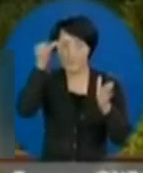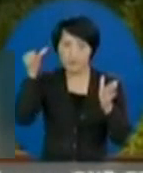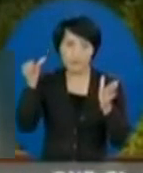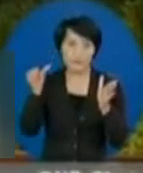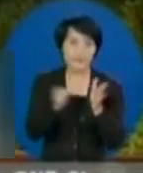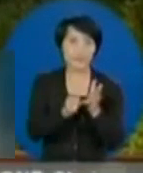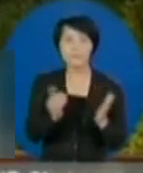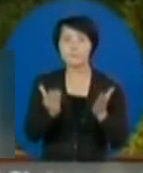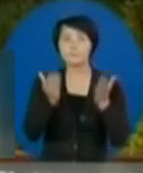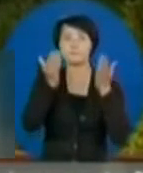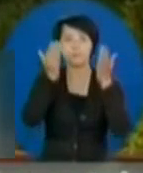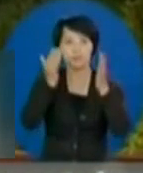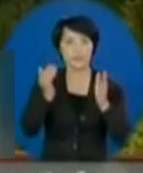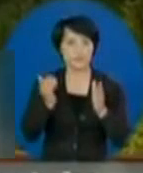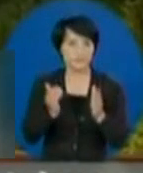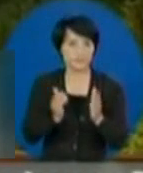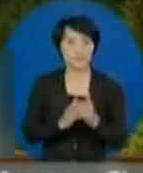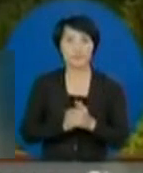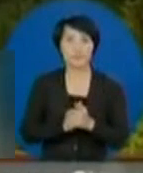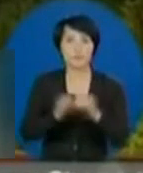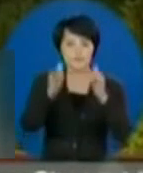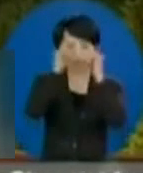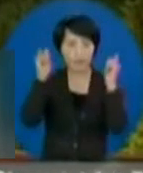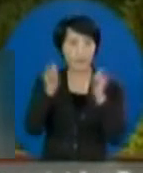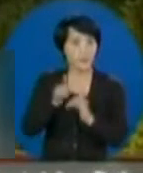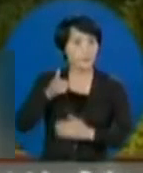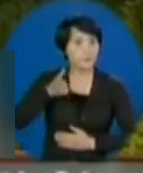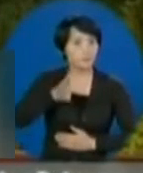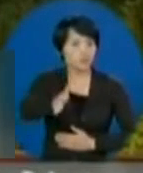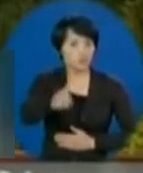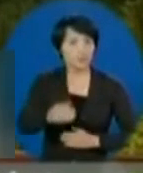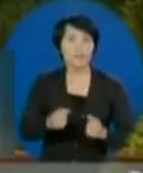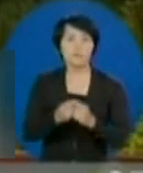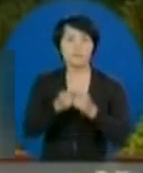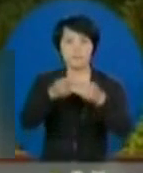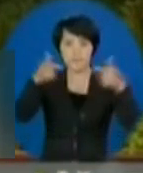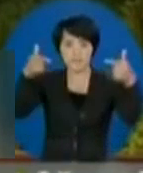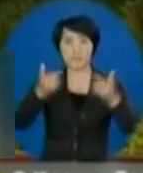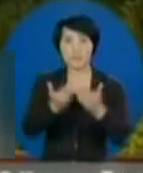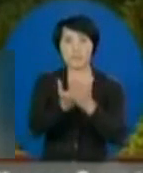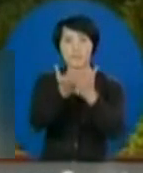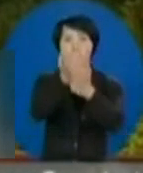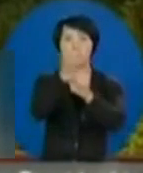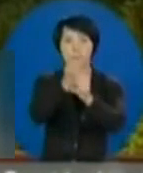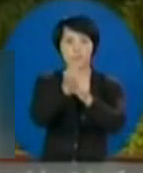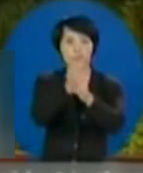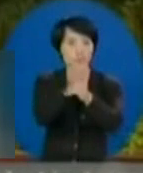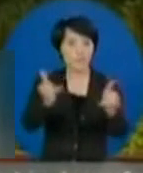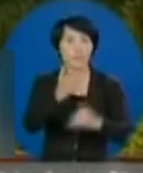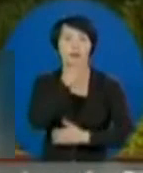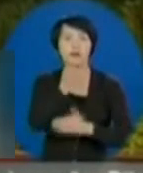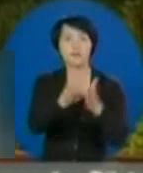한평생을 바쳐오셨으며 사회주의 소국의 강성본영과 인민의 행복을